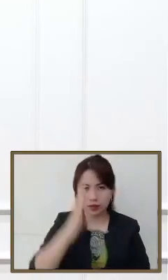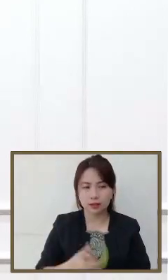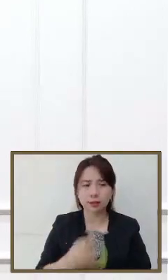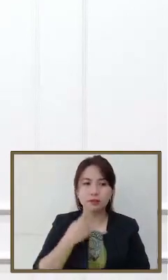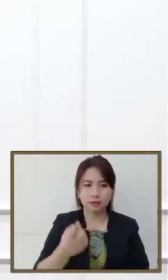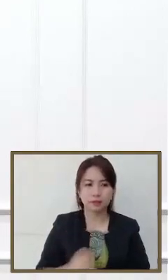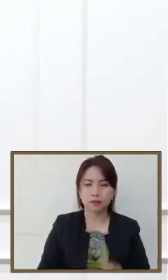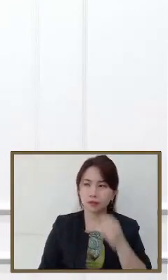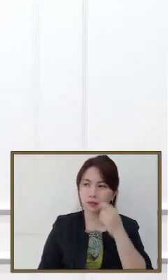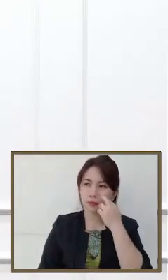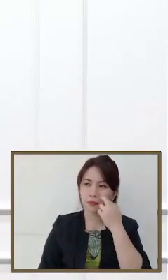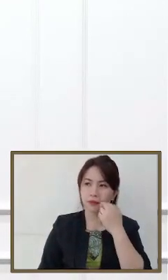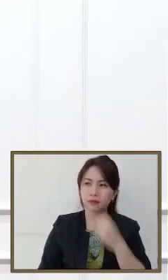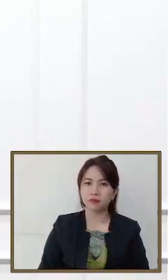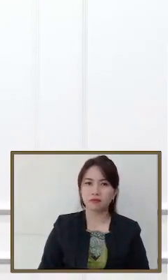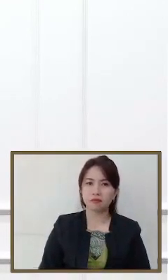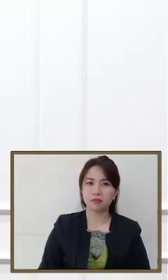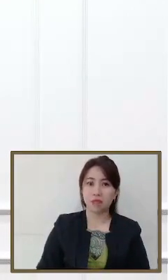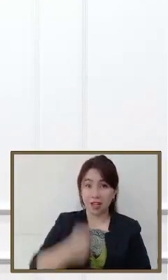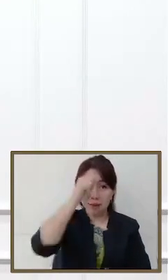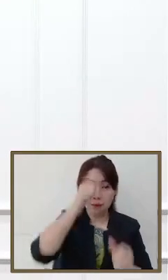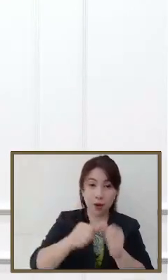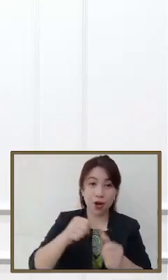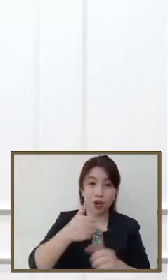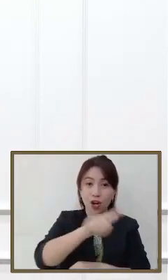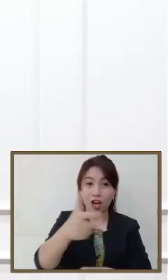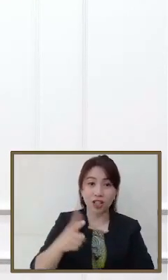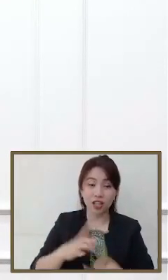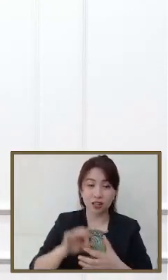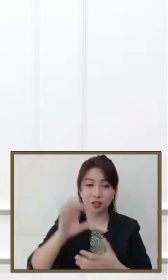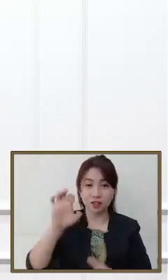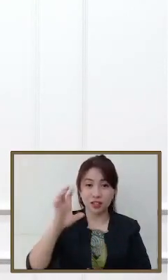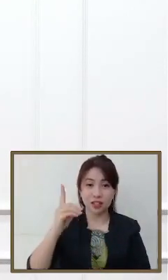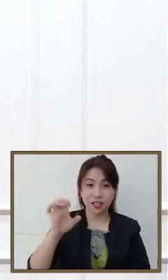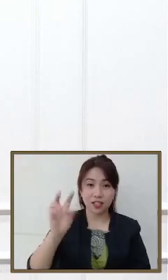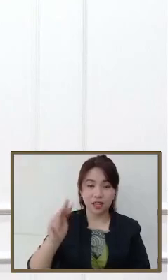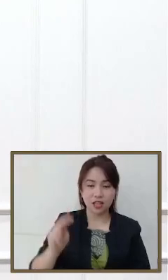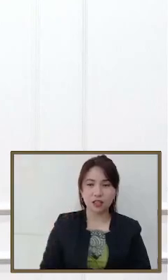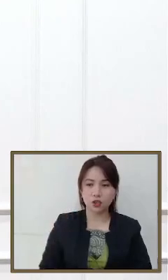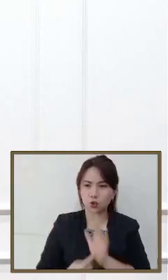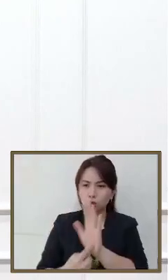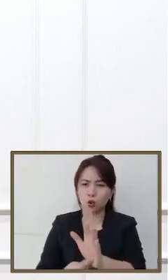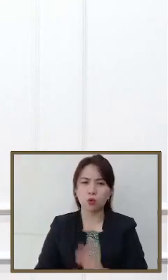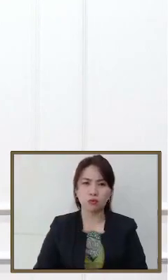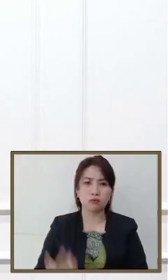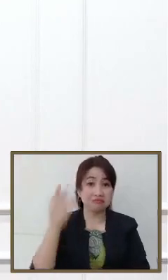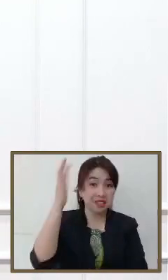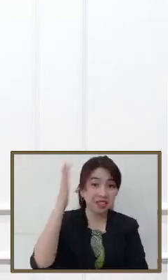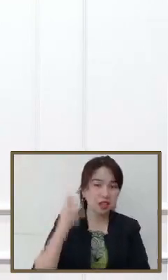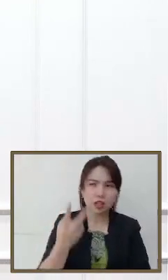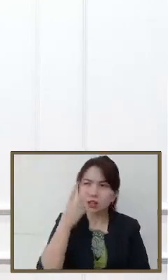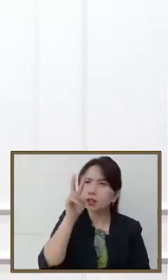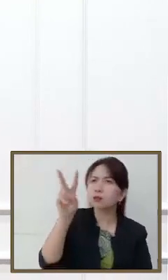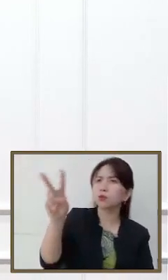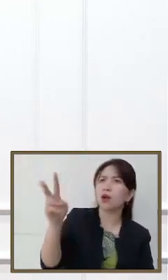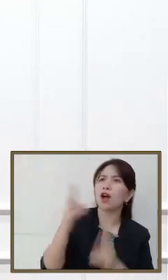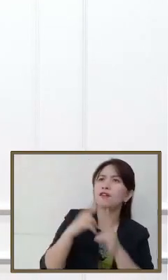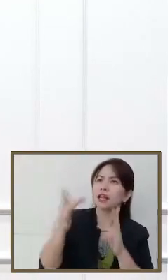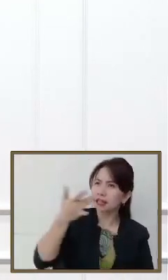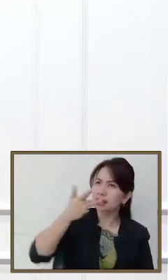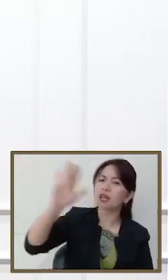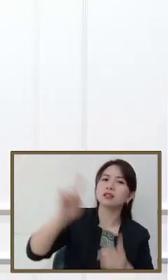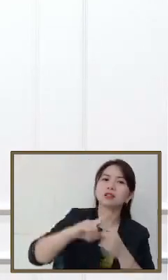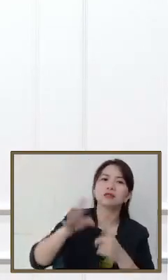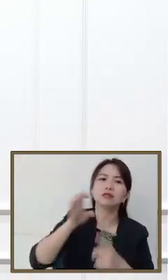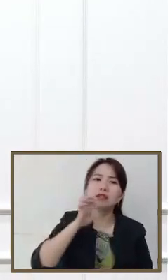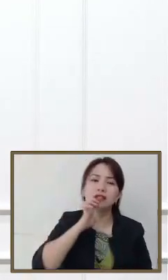Tingan mo mo sarap-sarap ng prutas naan Oh baka hindi naman Baka hindi ka naman mamamatay Ye shall not surely die ang sabi ng Diyos Ye